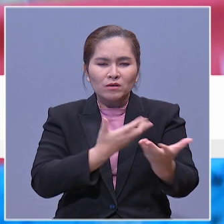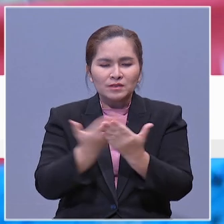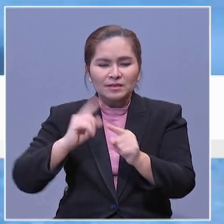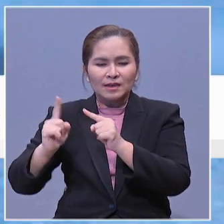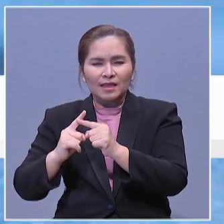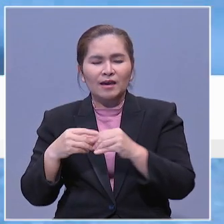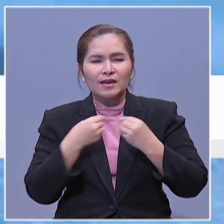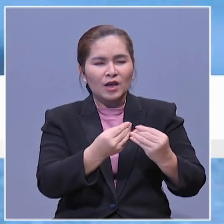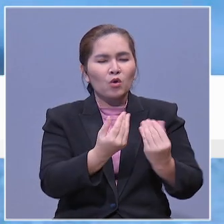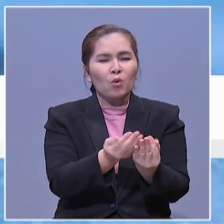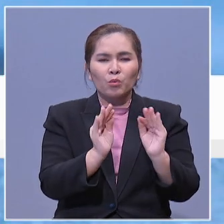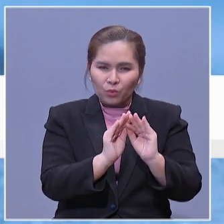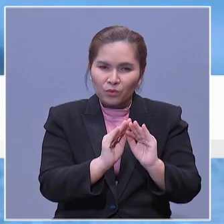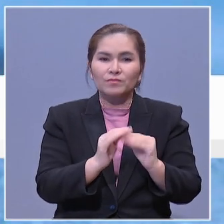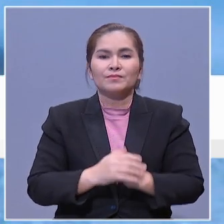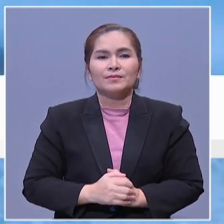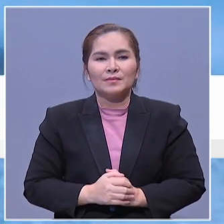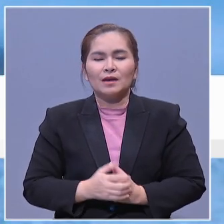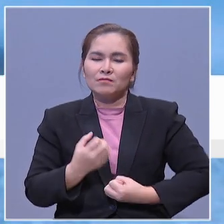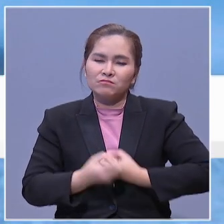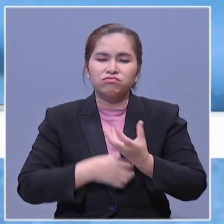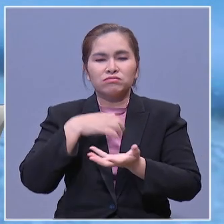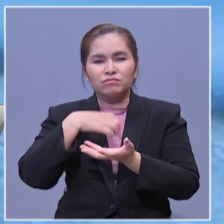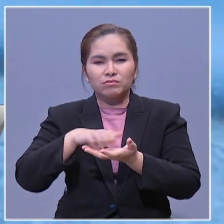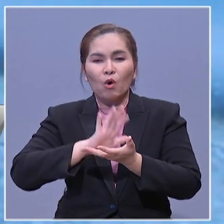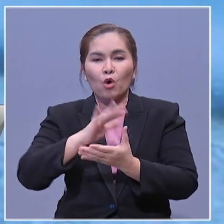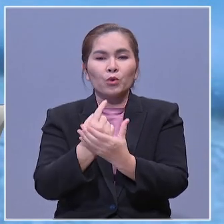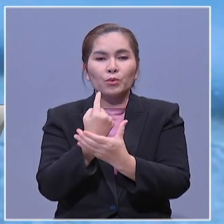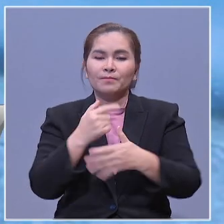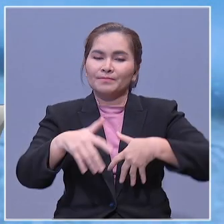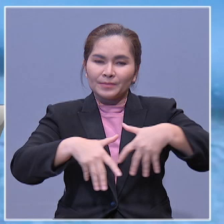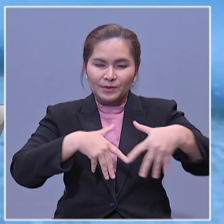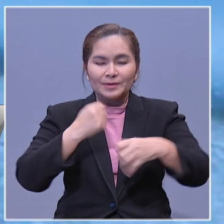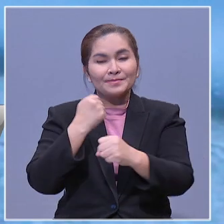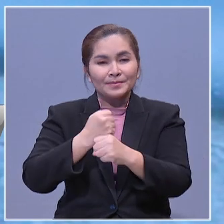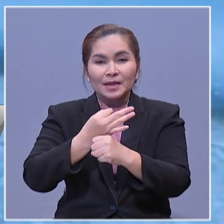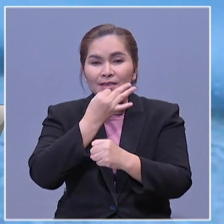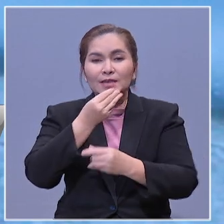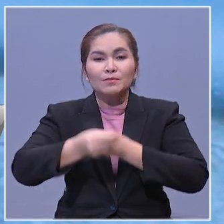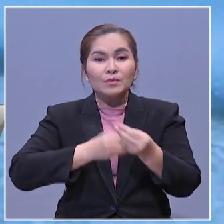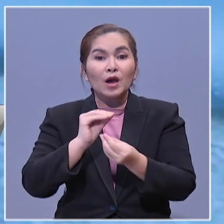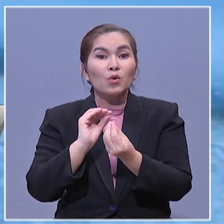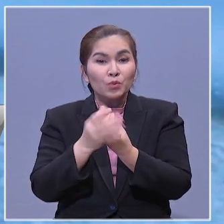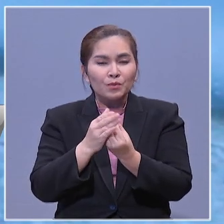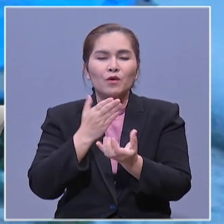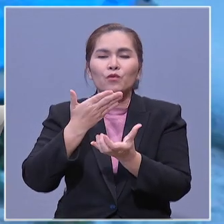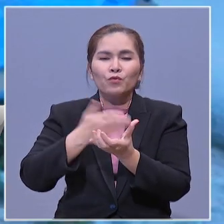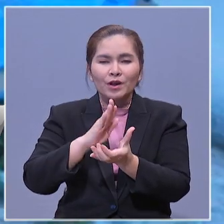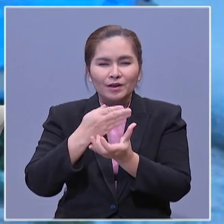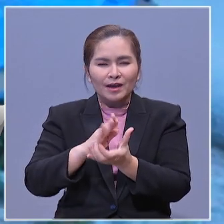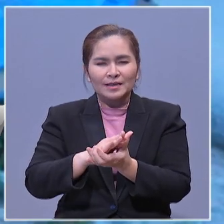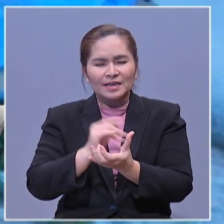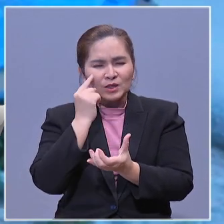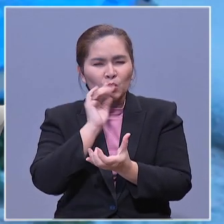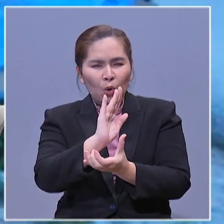าน อ่ะนี่ก็เป็นเสียงสะท้อนค่ะจากพ่อค้าขายฝรั่งคือก็มุมมองก็น่า